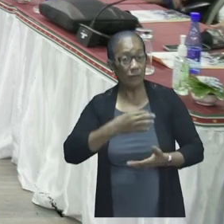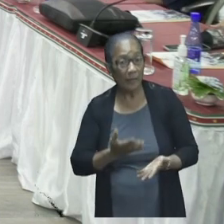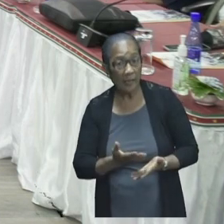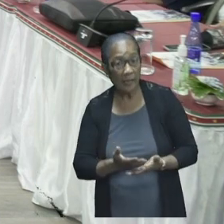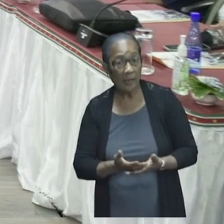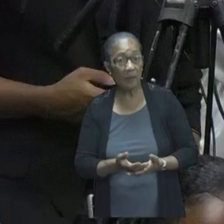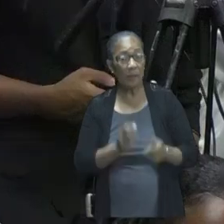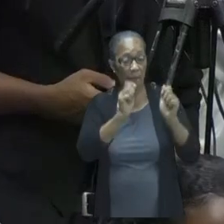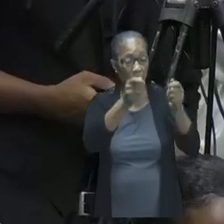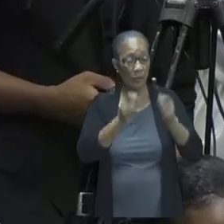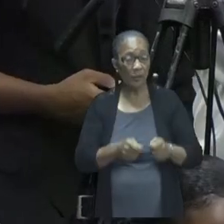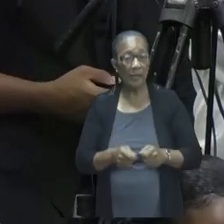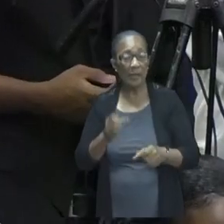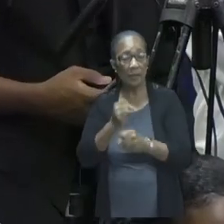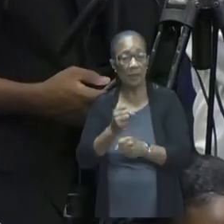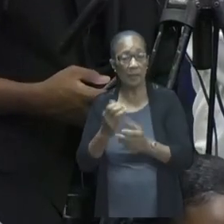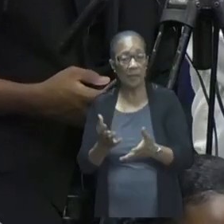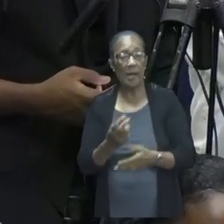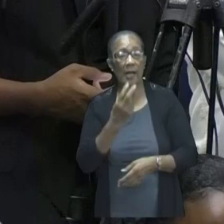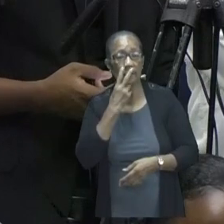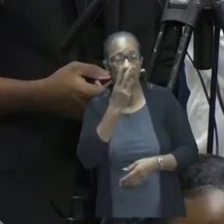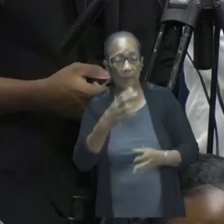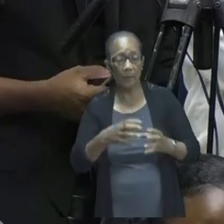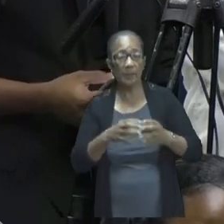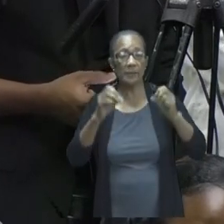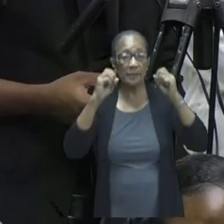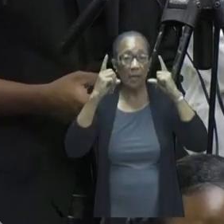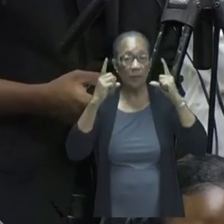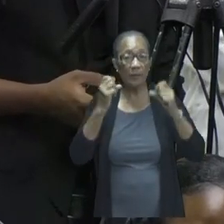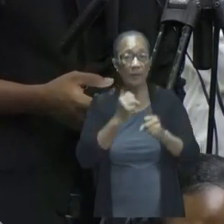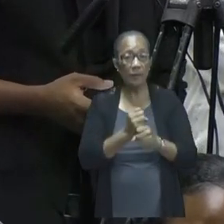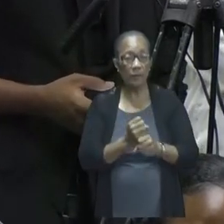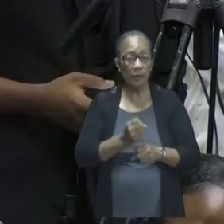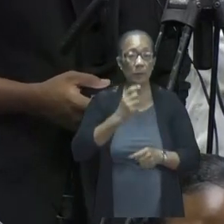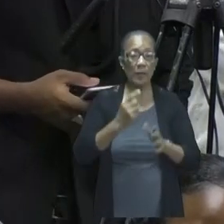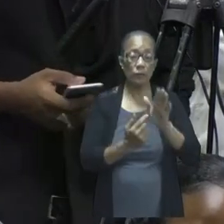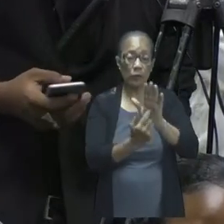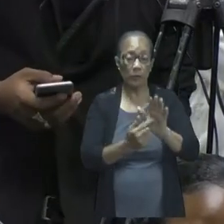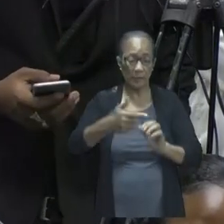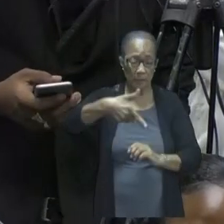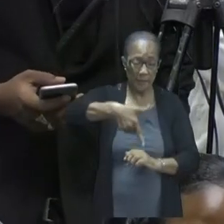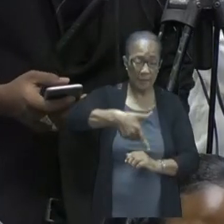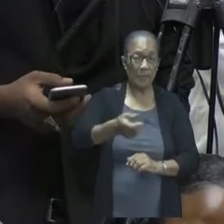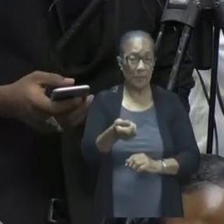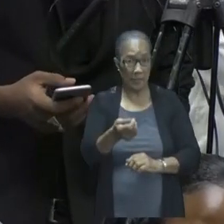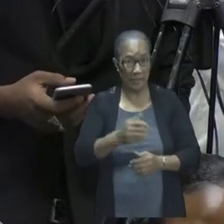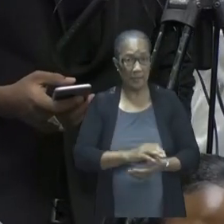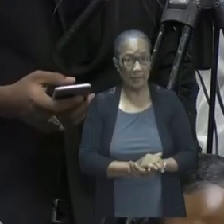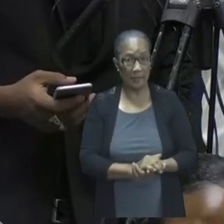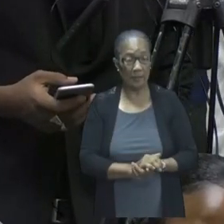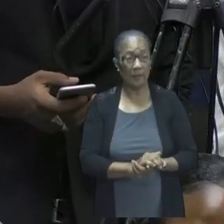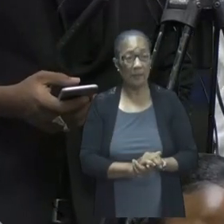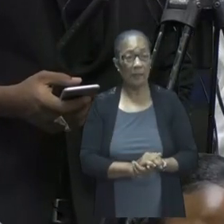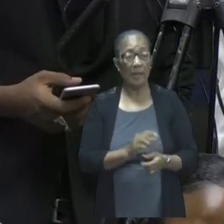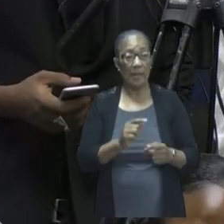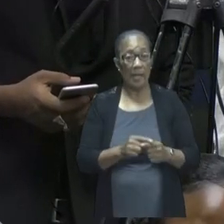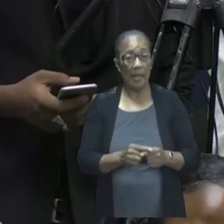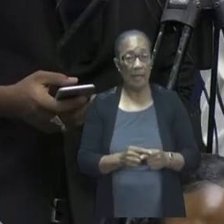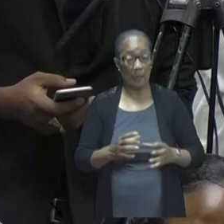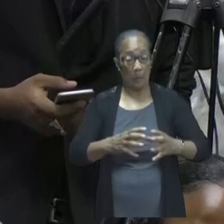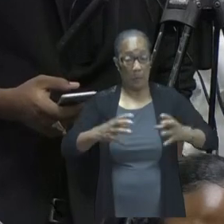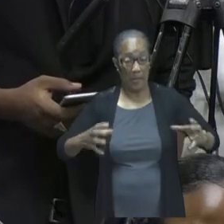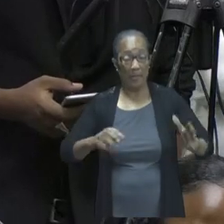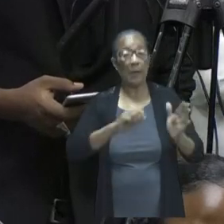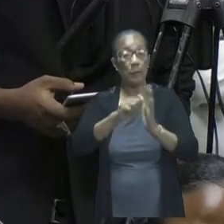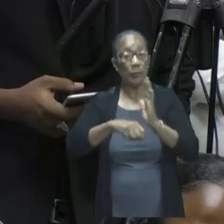uitgewerkt oké nou waarmee de samenleving te company de benzineprijzen en de megaprojecten waarover u typt